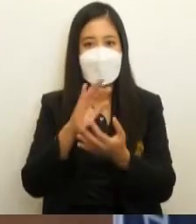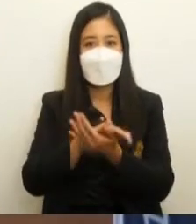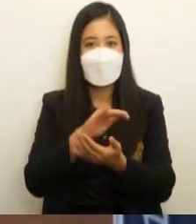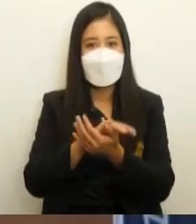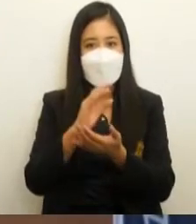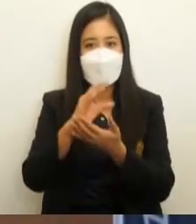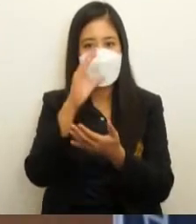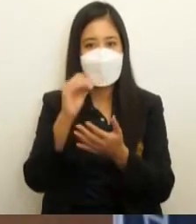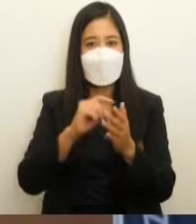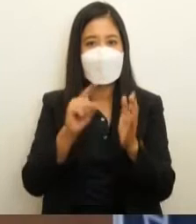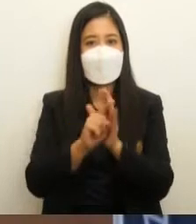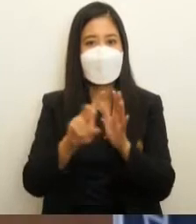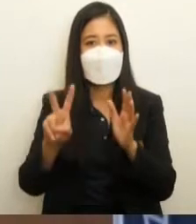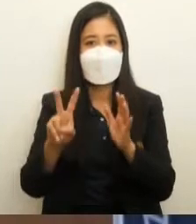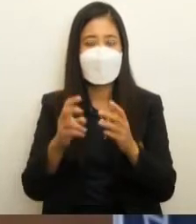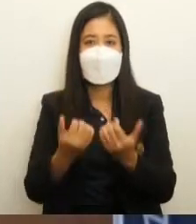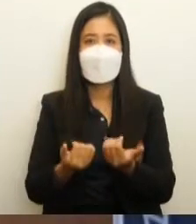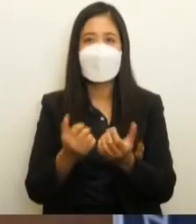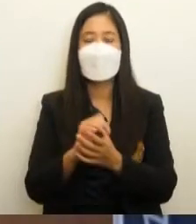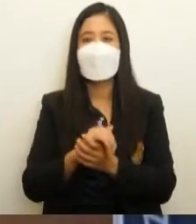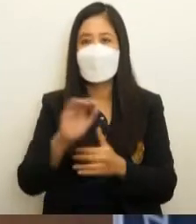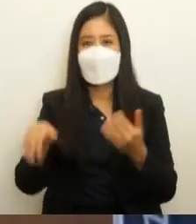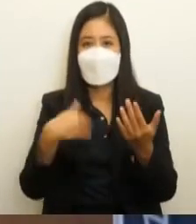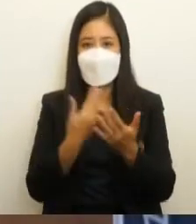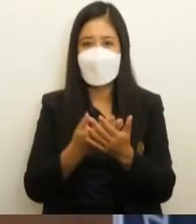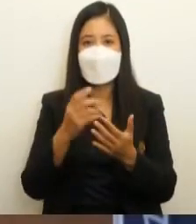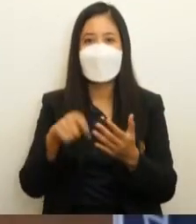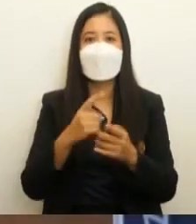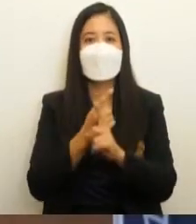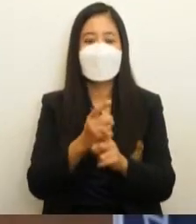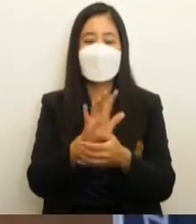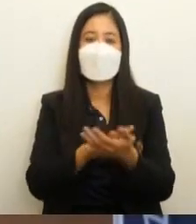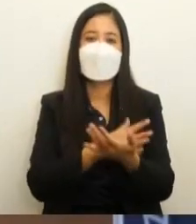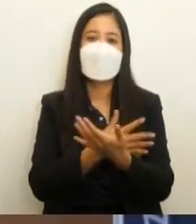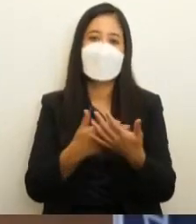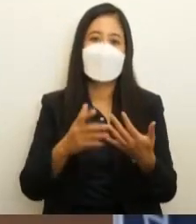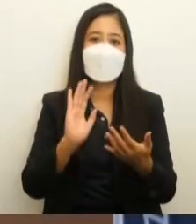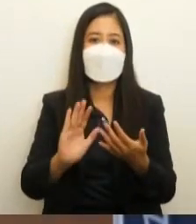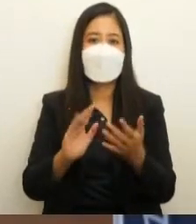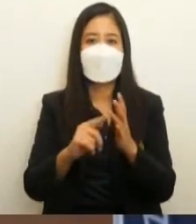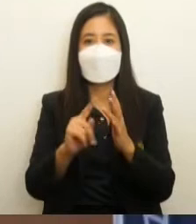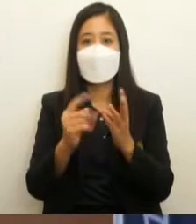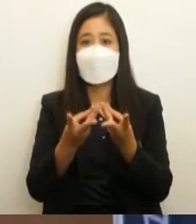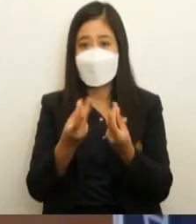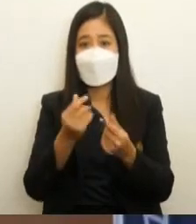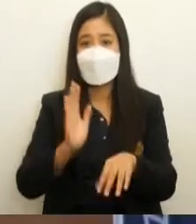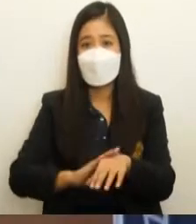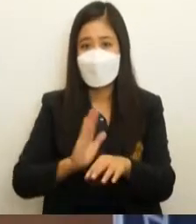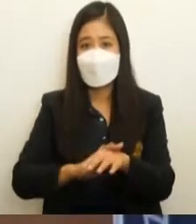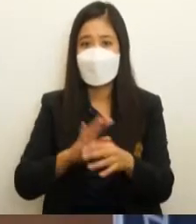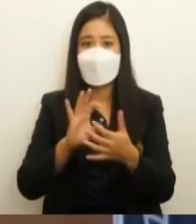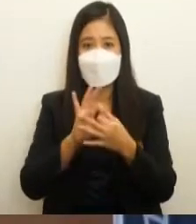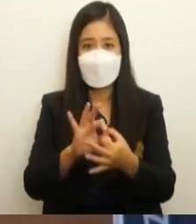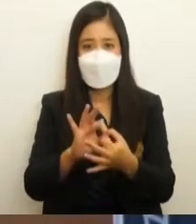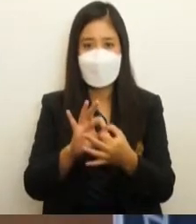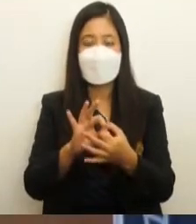ก็พอถึงวันที่เปิดภาคเรียนทุกอย่างก็เป็นไปตามแผนที่ทั้งทางผอ.เขตพื้นที่การศึกษาได้เน้นย้ำแล้วก็ทางท่าน